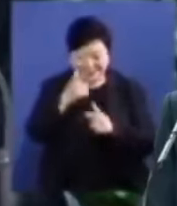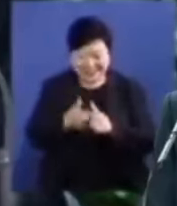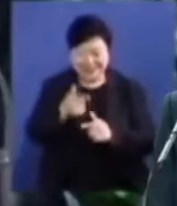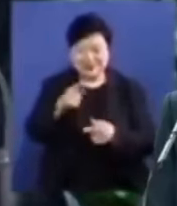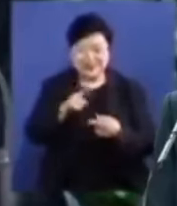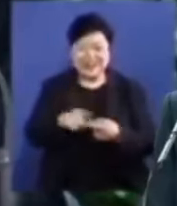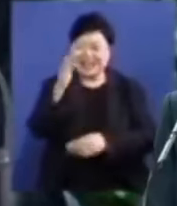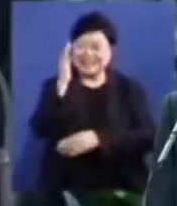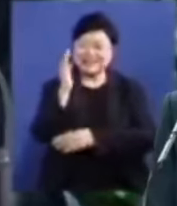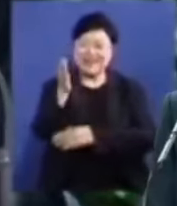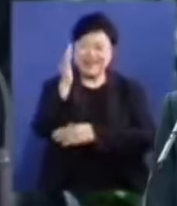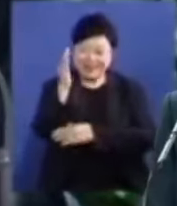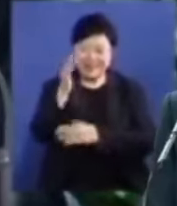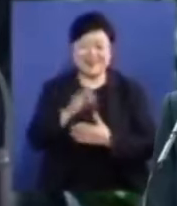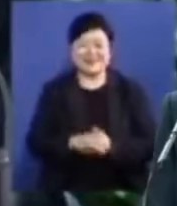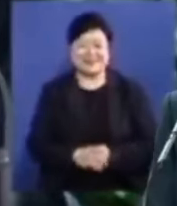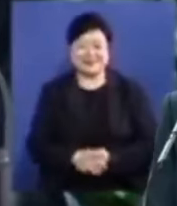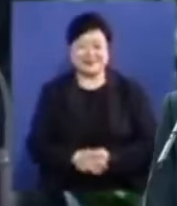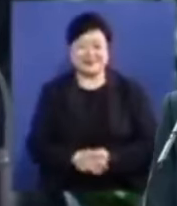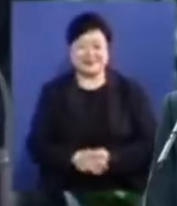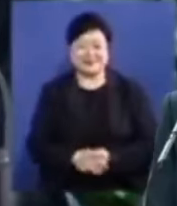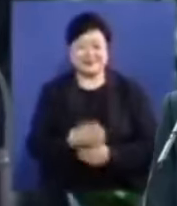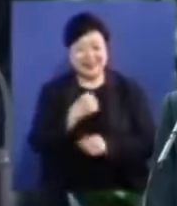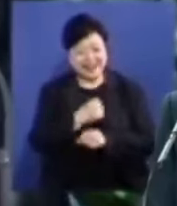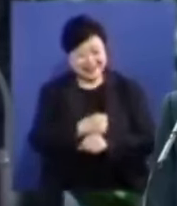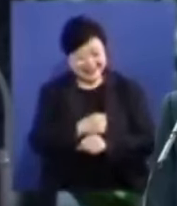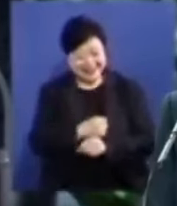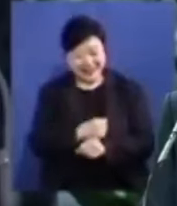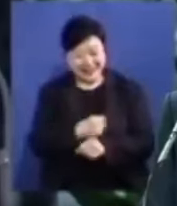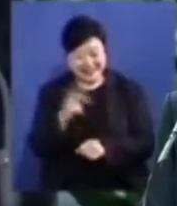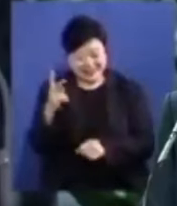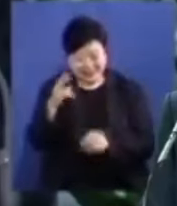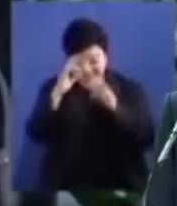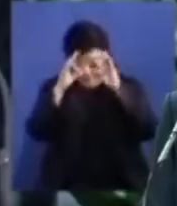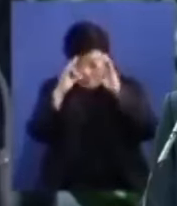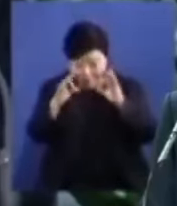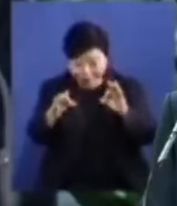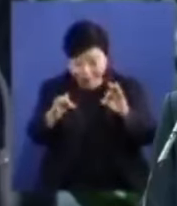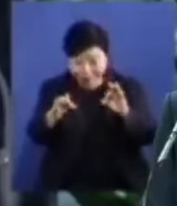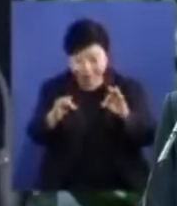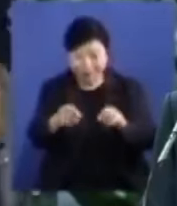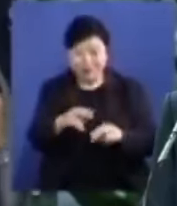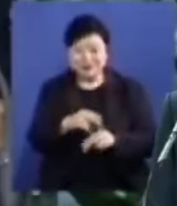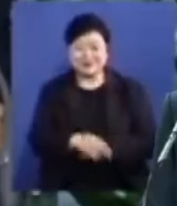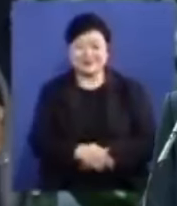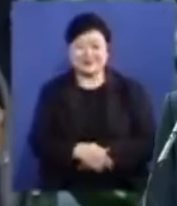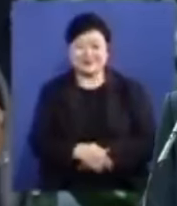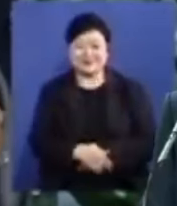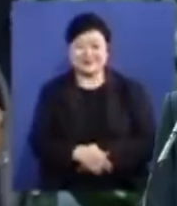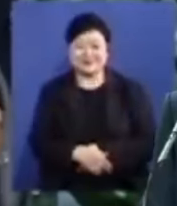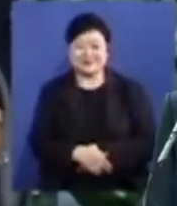대한 설교를 하는데 저는 텔레비를 통해서 내 방에 앉아가지고서